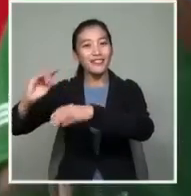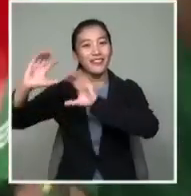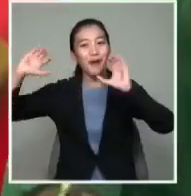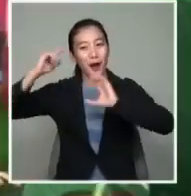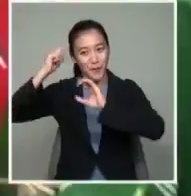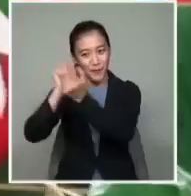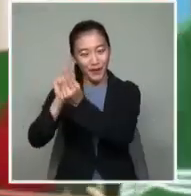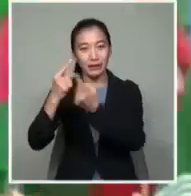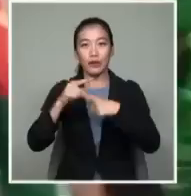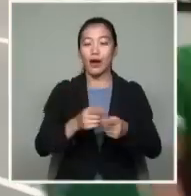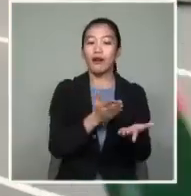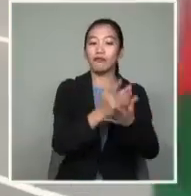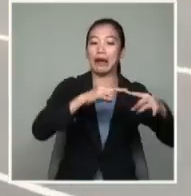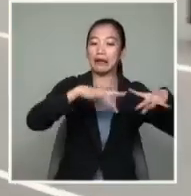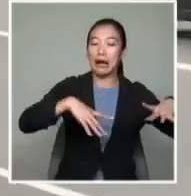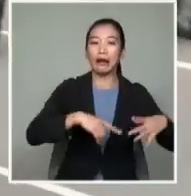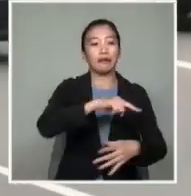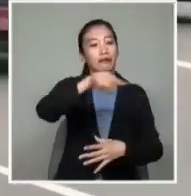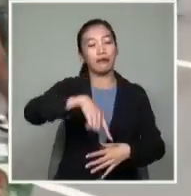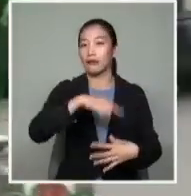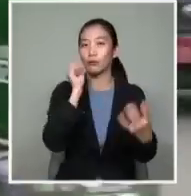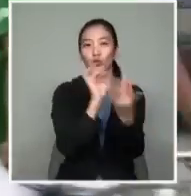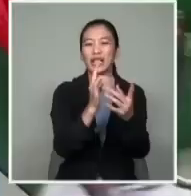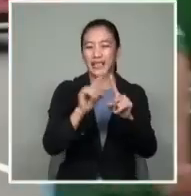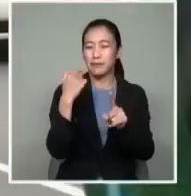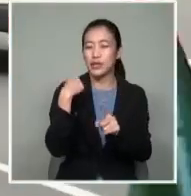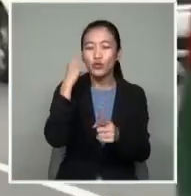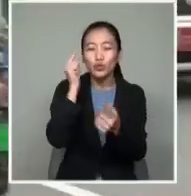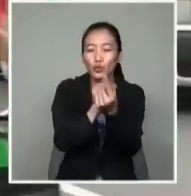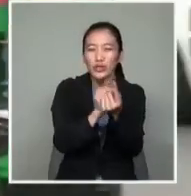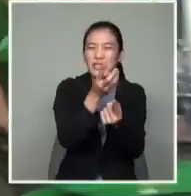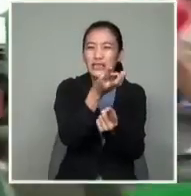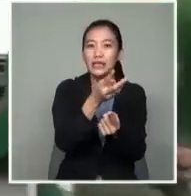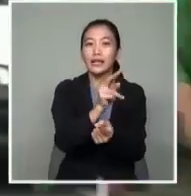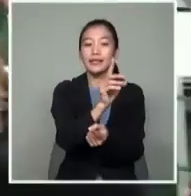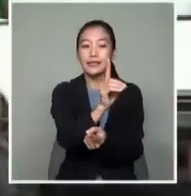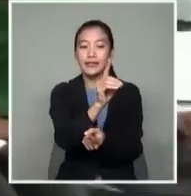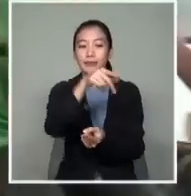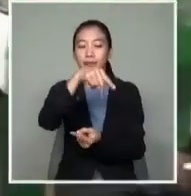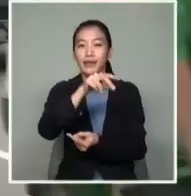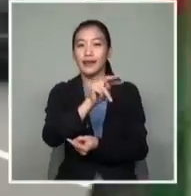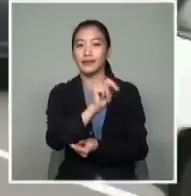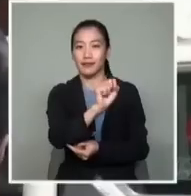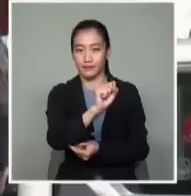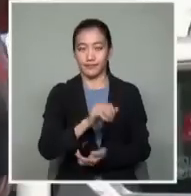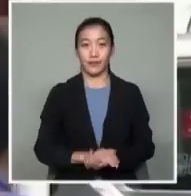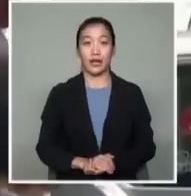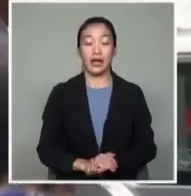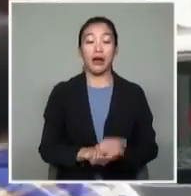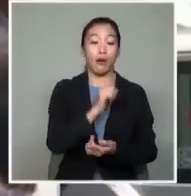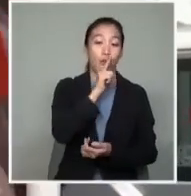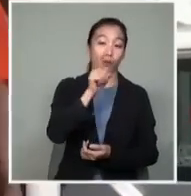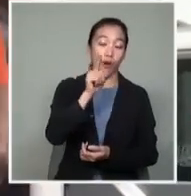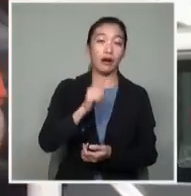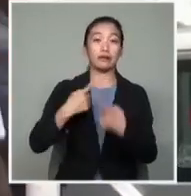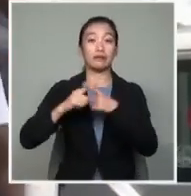พอจะรู้จักอยู่บ้างนั่นก็คือพรรค DPNS นั่นเองแต่อย่างไรก็ตามพรรครัฐบาล NLD ค่ะปฏิเสธข้อกล่าวหาของ